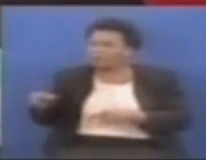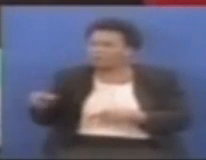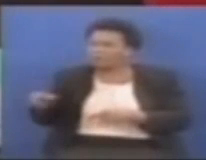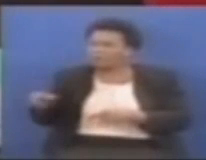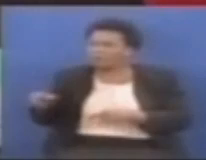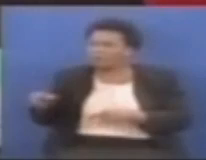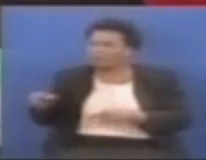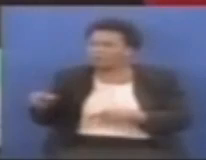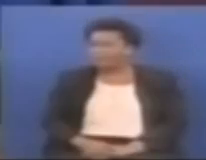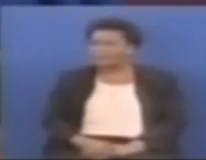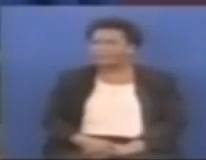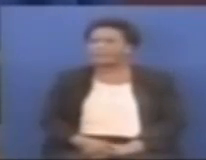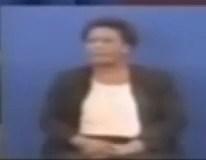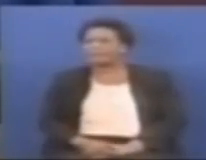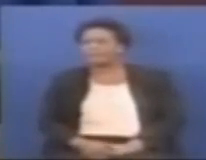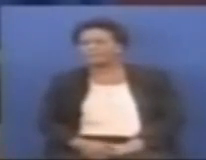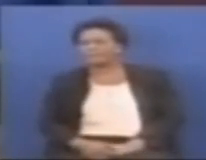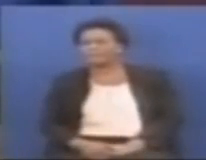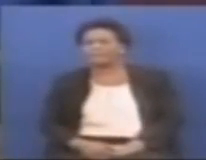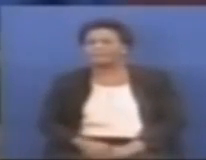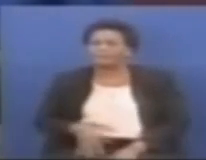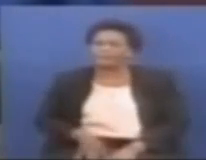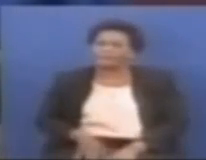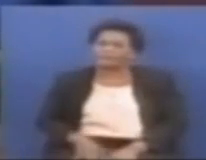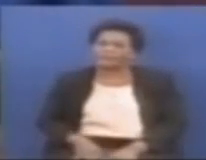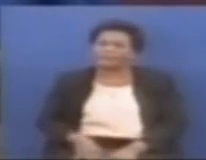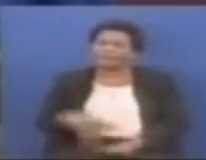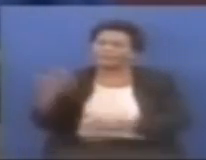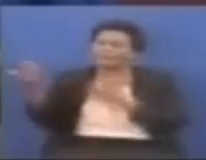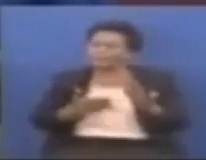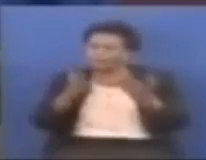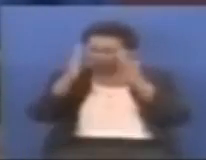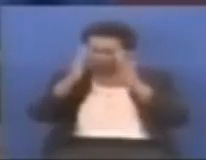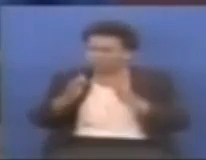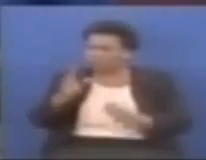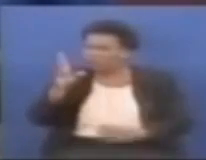Kitwanadau, tunahamia Wizara ya Maliasili na Utalii, Mbunge wa Mafia.